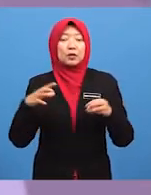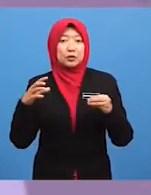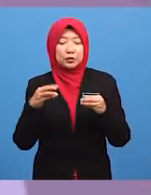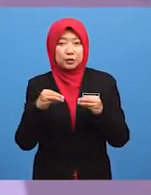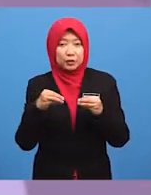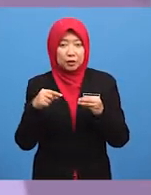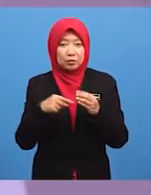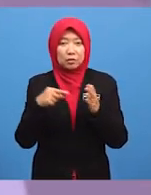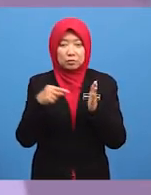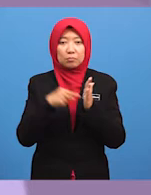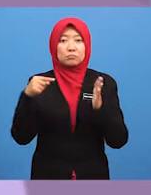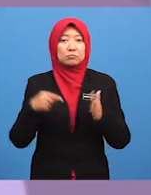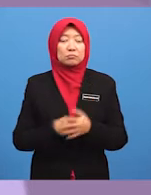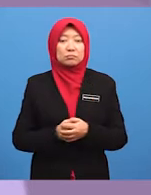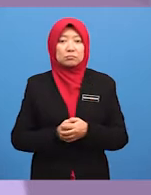yang tajam.